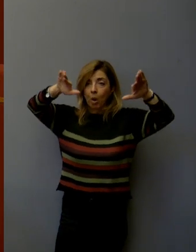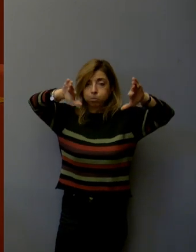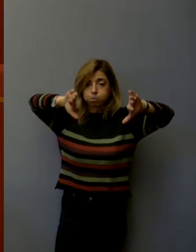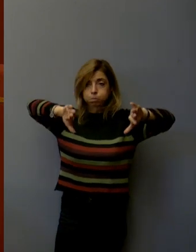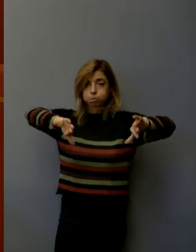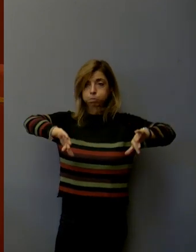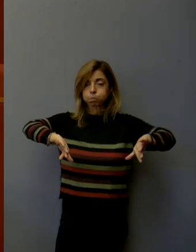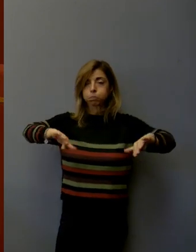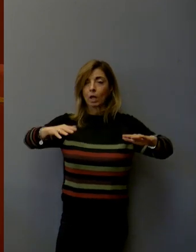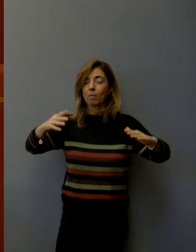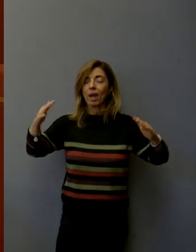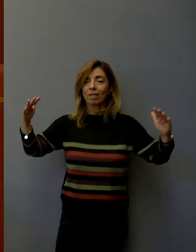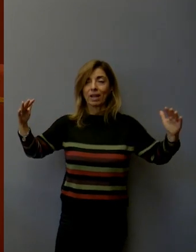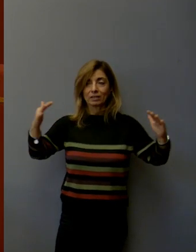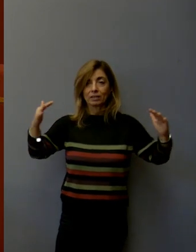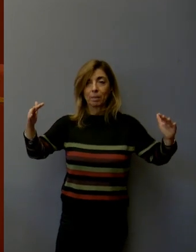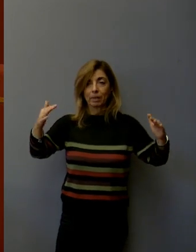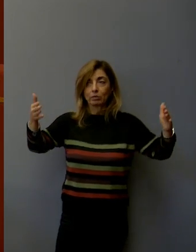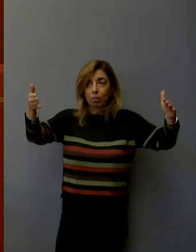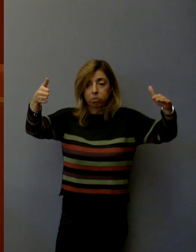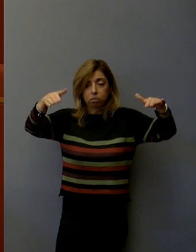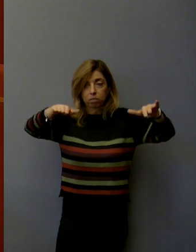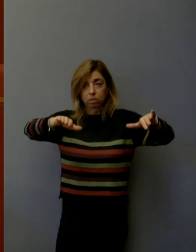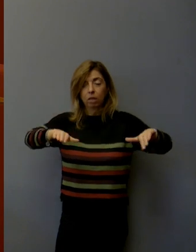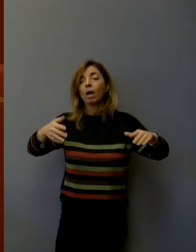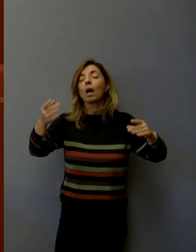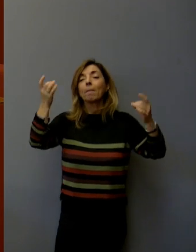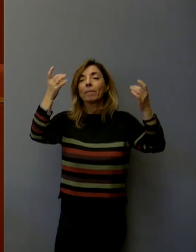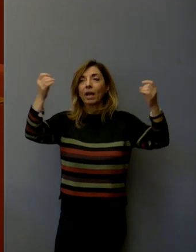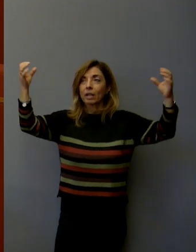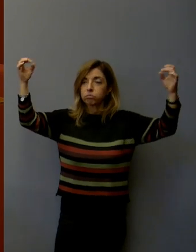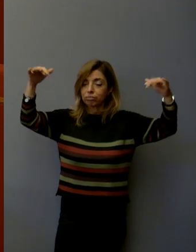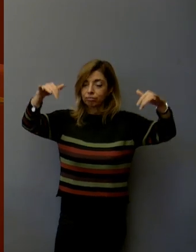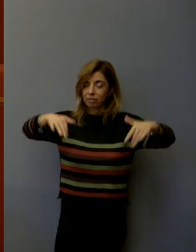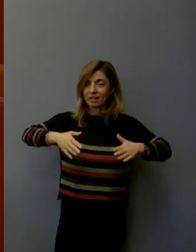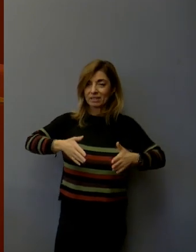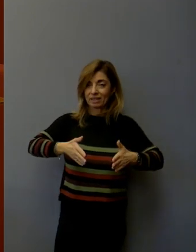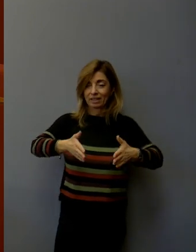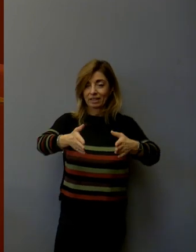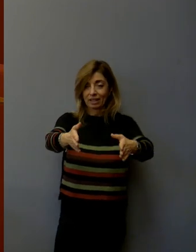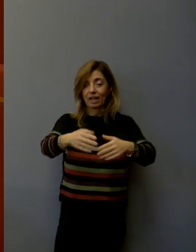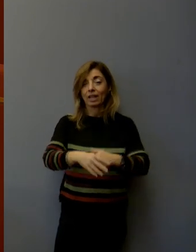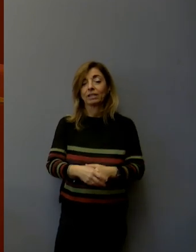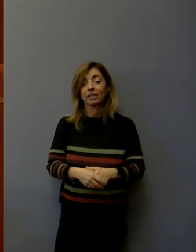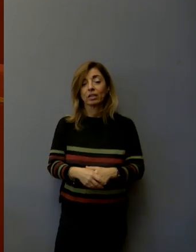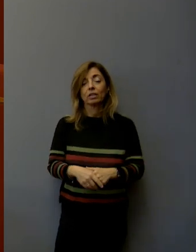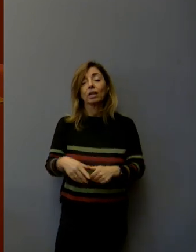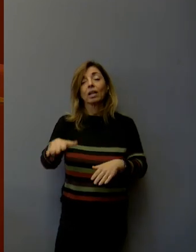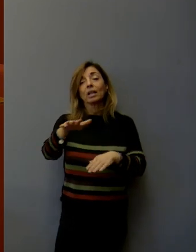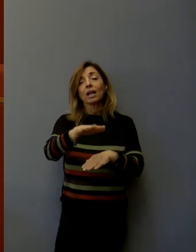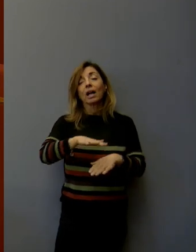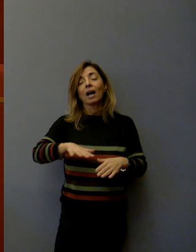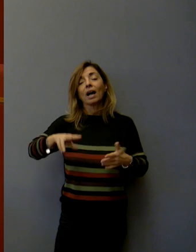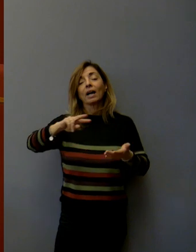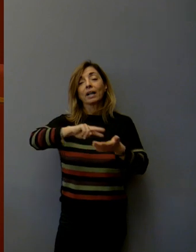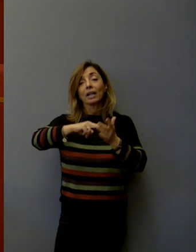terreno una lunghezza di circa 60 metri hanno generato la caduta di Massi pietrisco e terra sulla strada anche l'area tecnica del Municipio Nel 2020